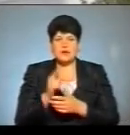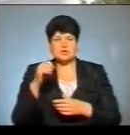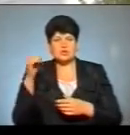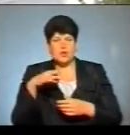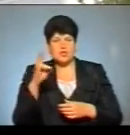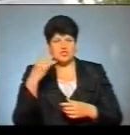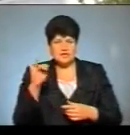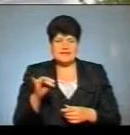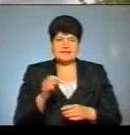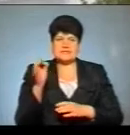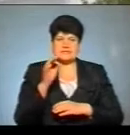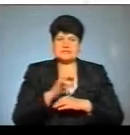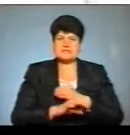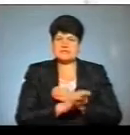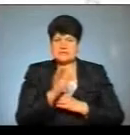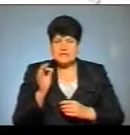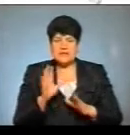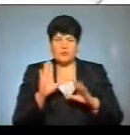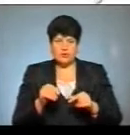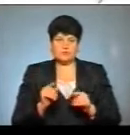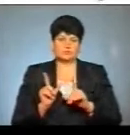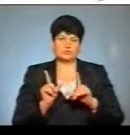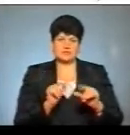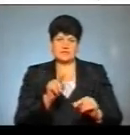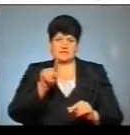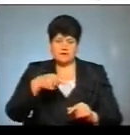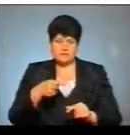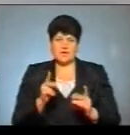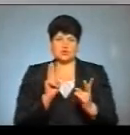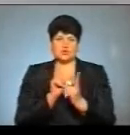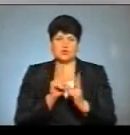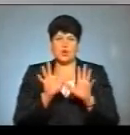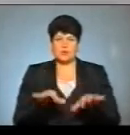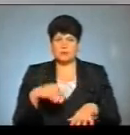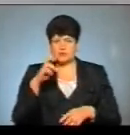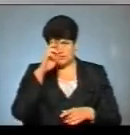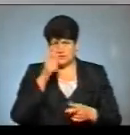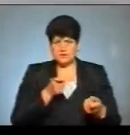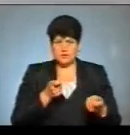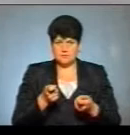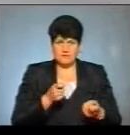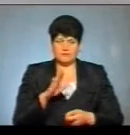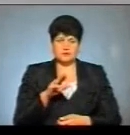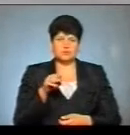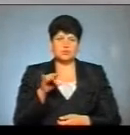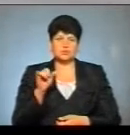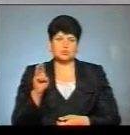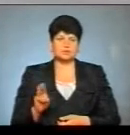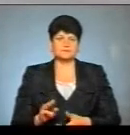завершення автопробігу ініціативна група вирушила з вимогами на зустріч до голови облдержадміністрації Володимира Труша.